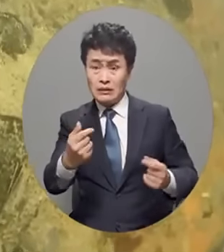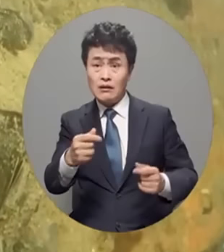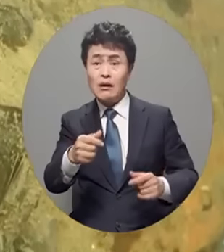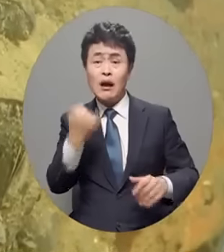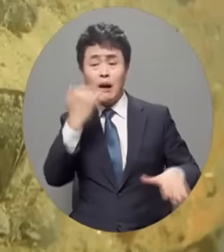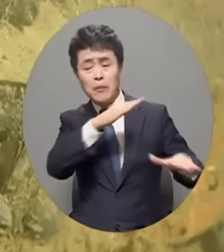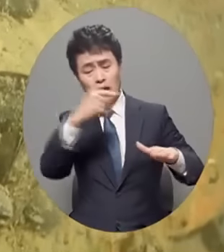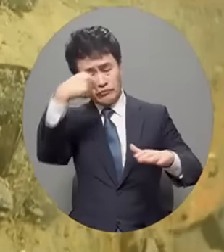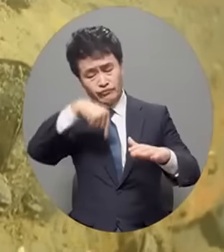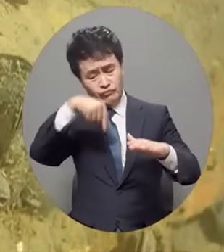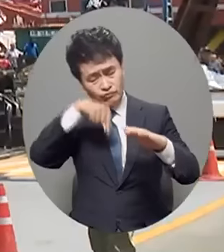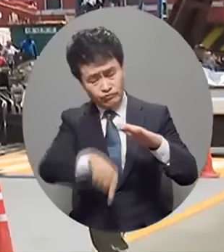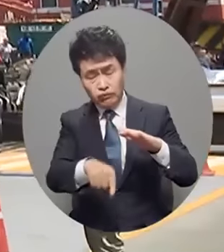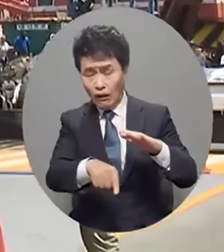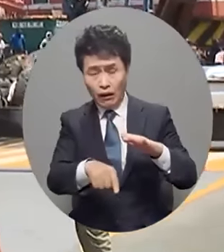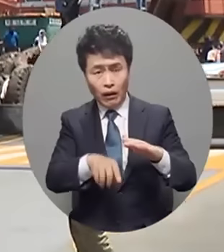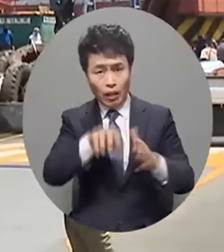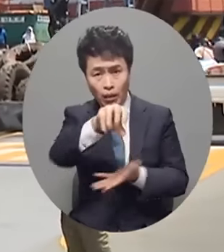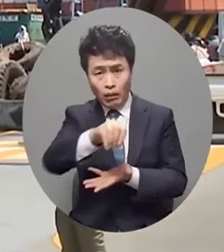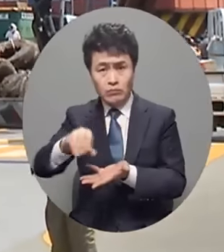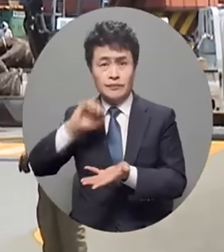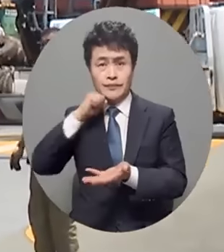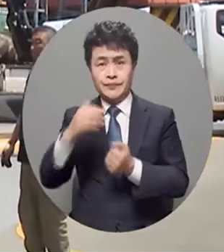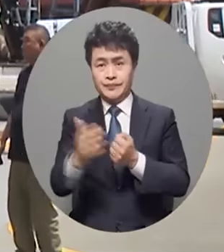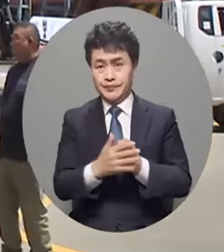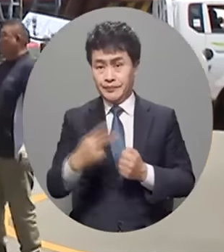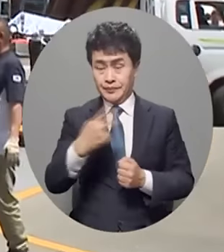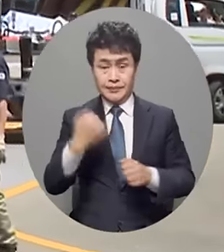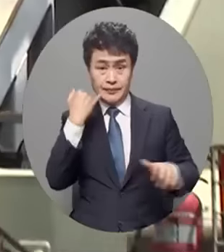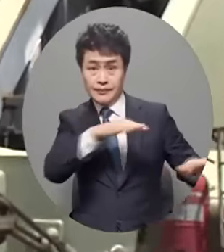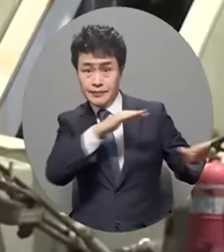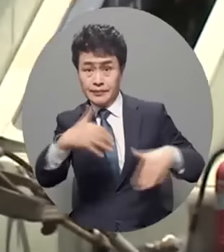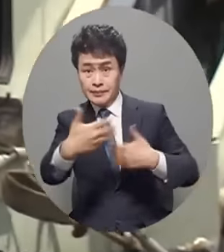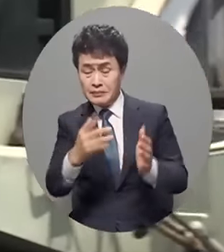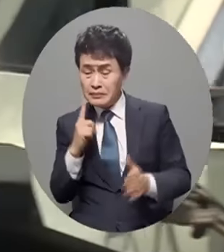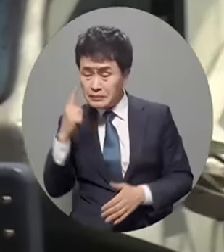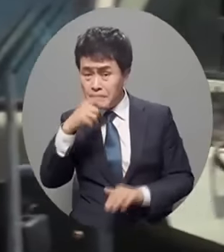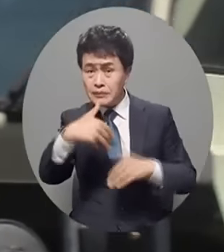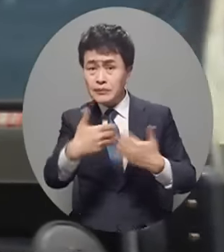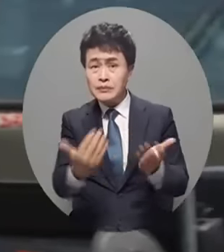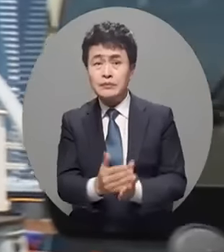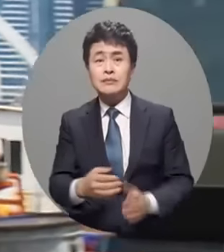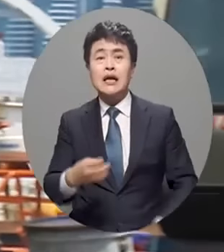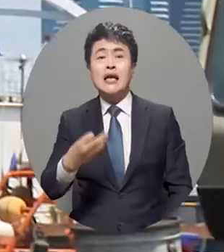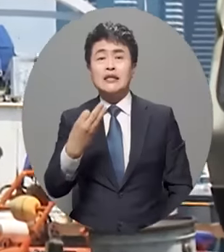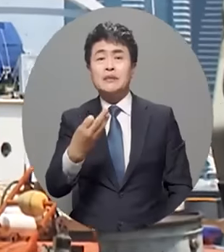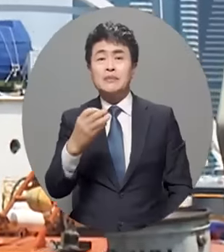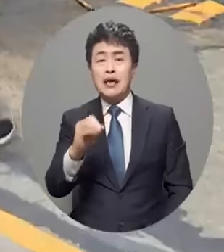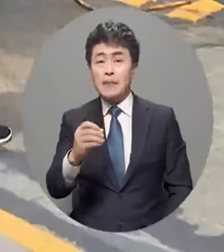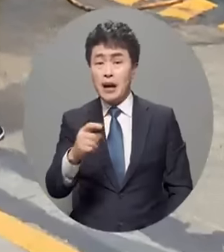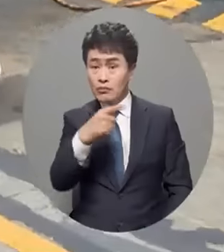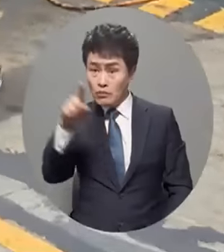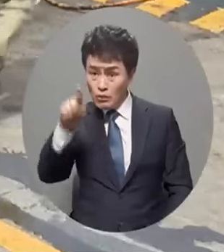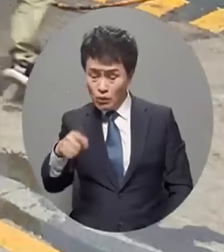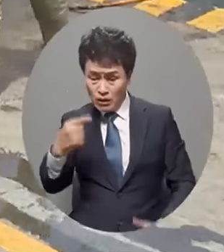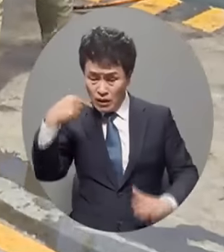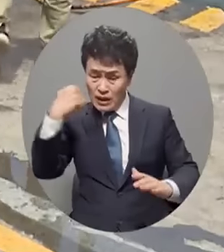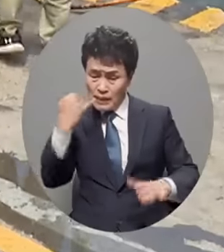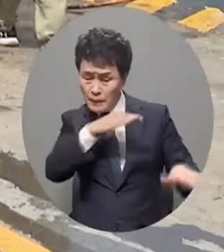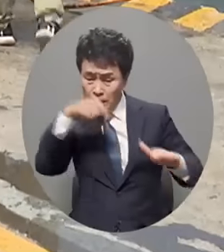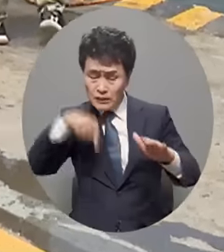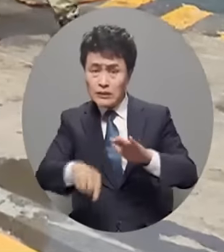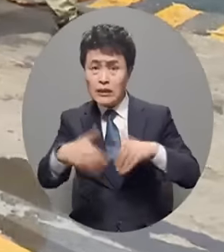버리면 수거가 어렵습니다. 2020년 우리나라 해안과 바다에서 수거된 쓰레기는 모두 14만 톤가량인데 바닷속에서 건져올린